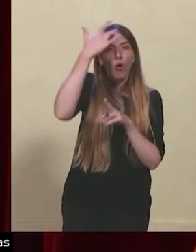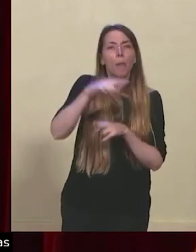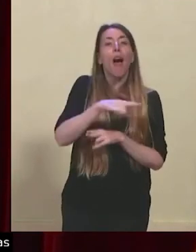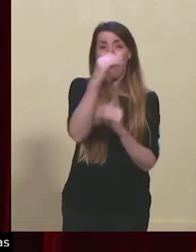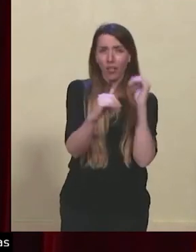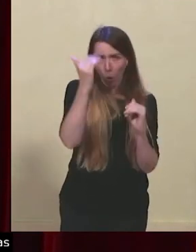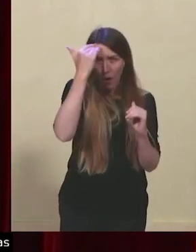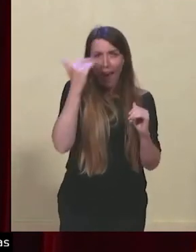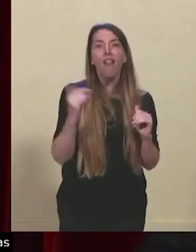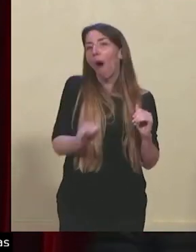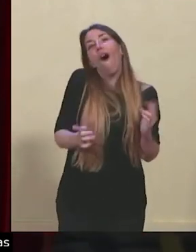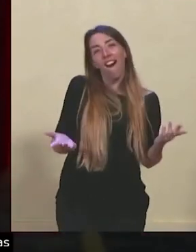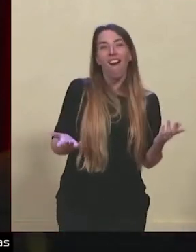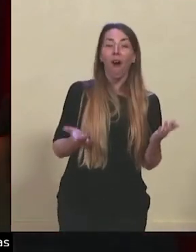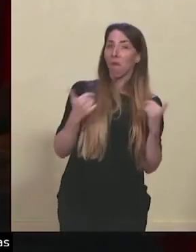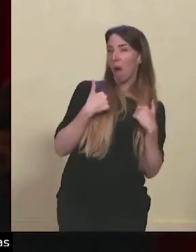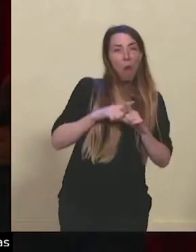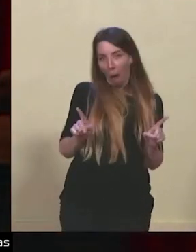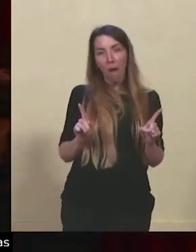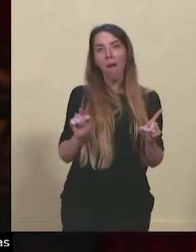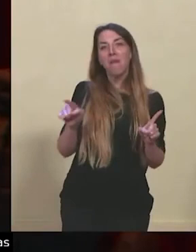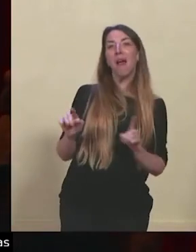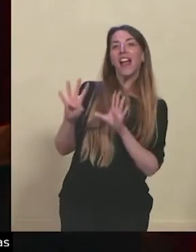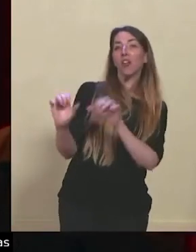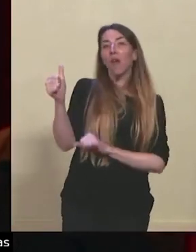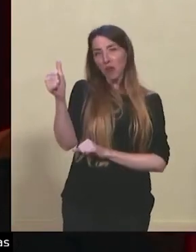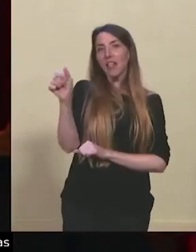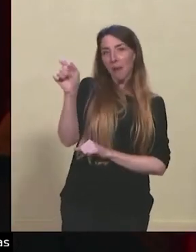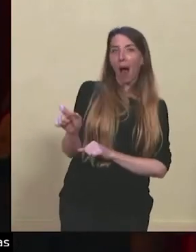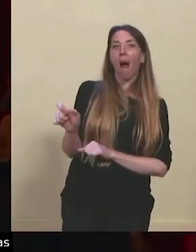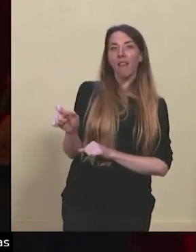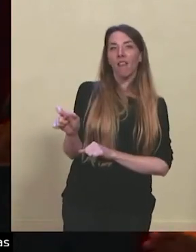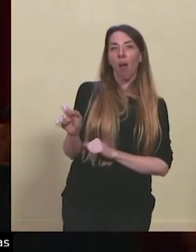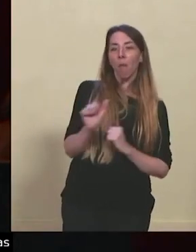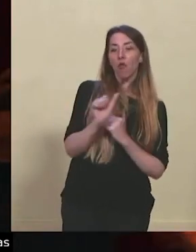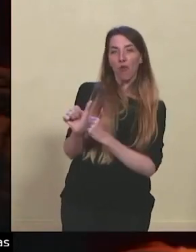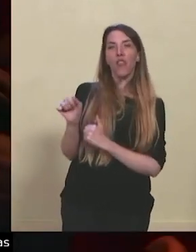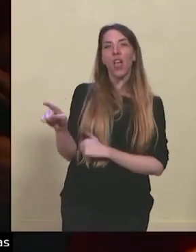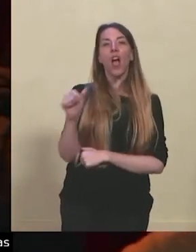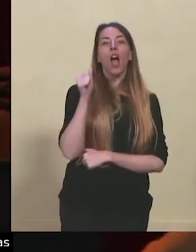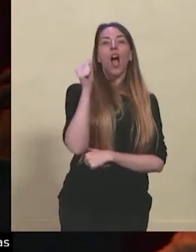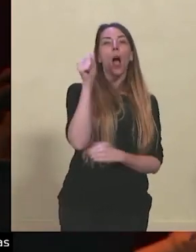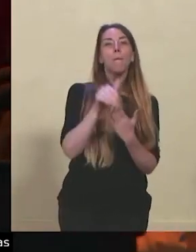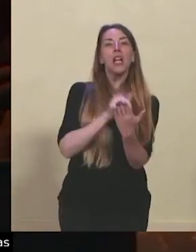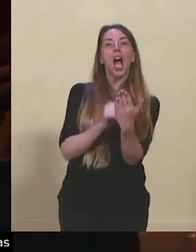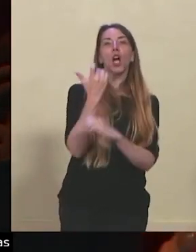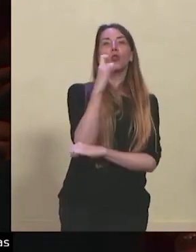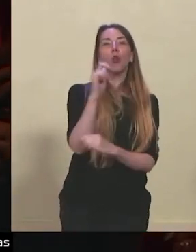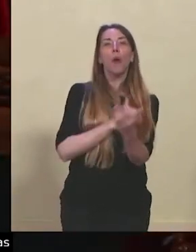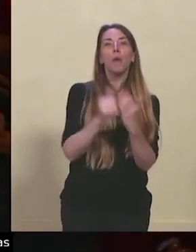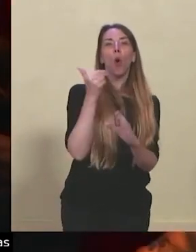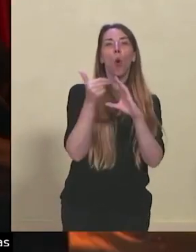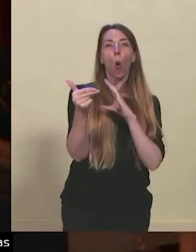non? Et moi non plus. Mais le 91e, je l'ai pisté, comme ça, par hasard, 1 milliard 200 millions d'euros. Donc